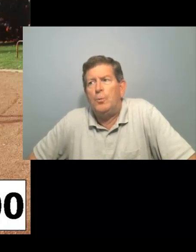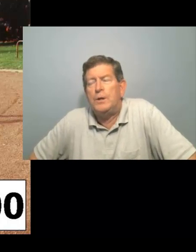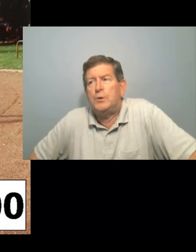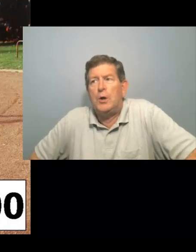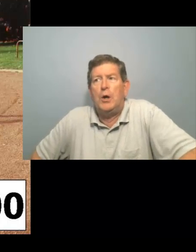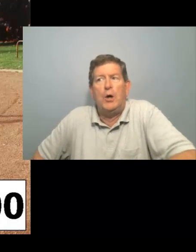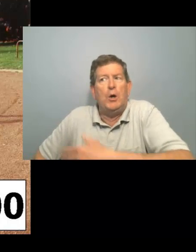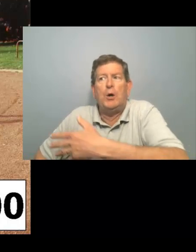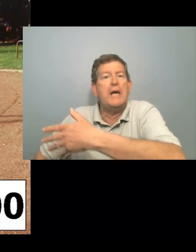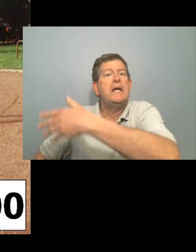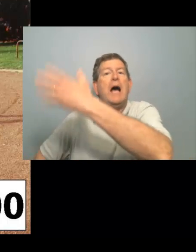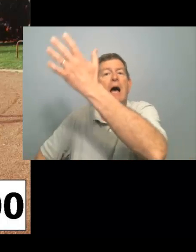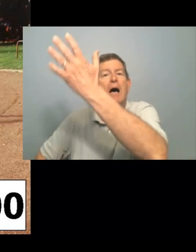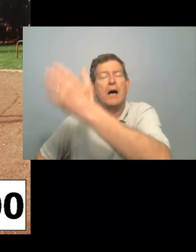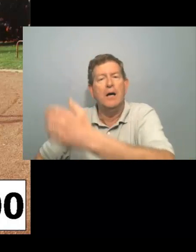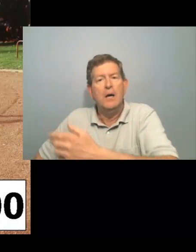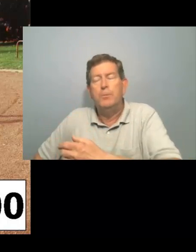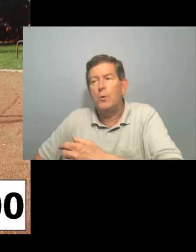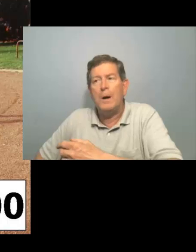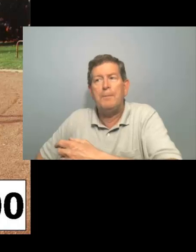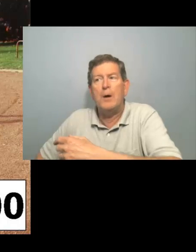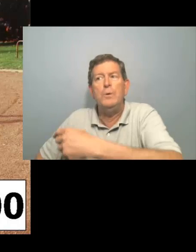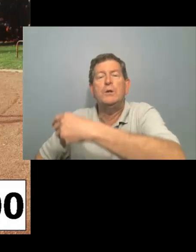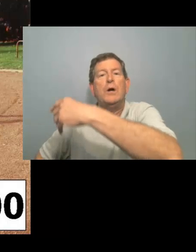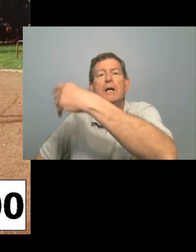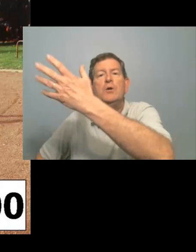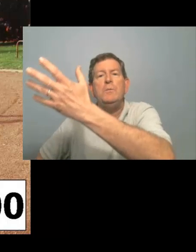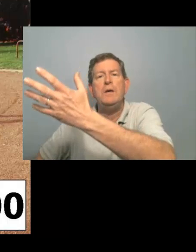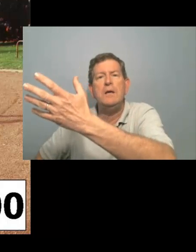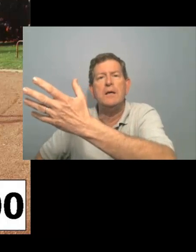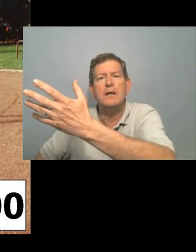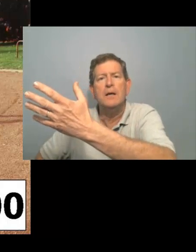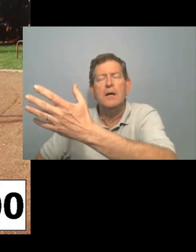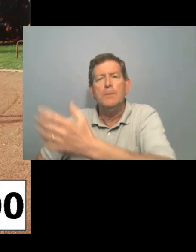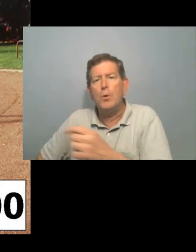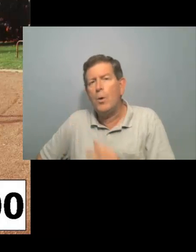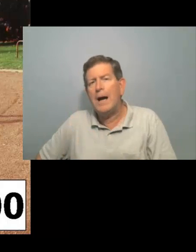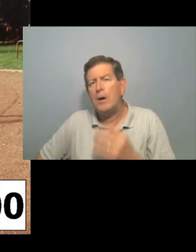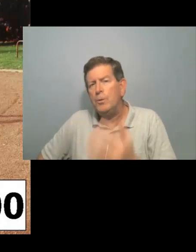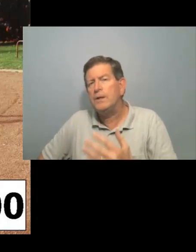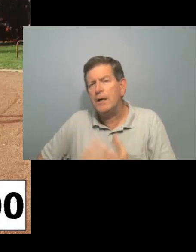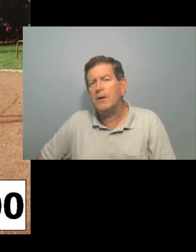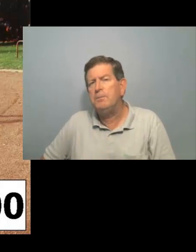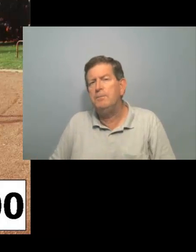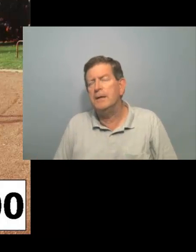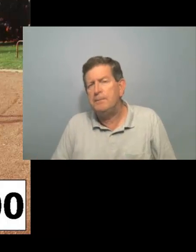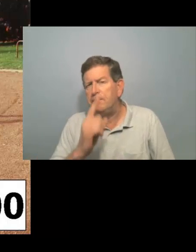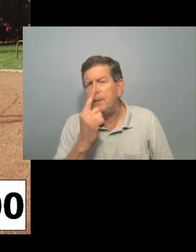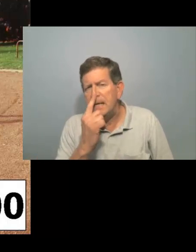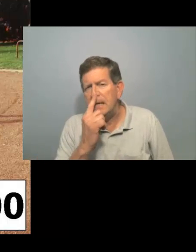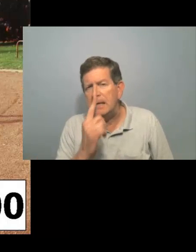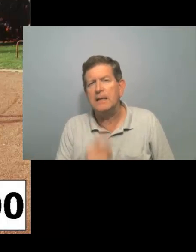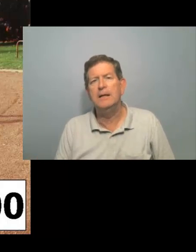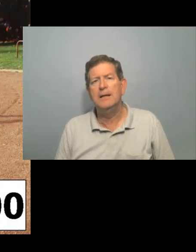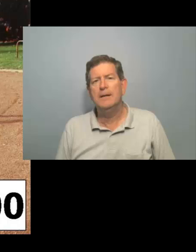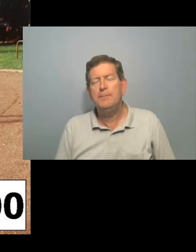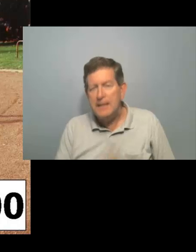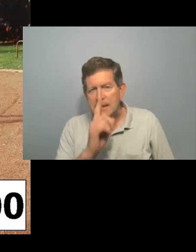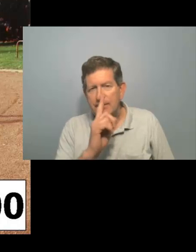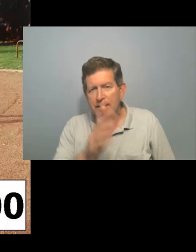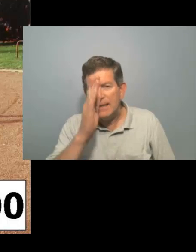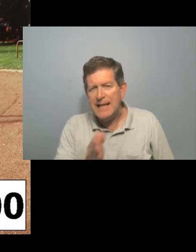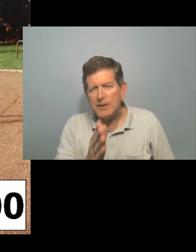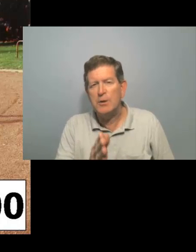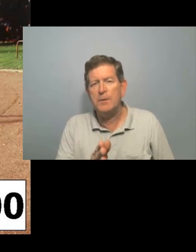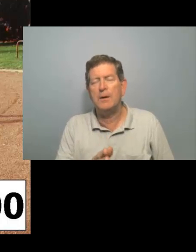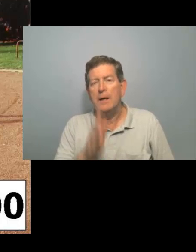pas 8h15? Pourquoi pas 8h30? Pourquoi à 8h pile? Pile,